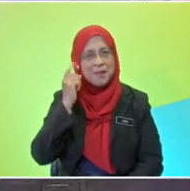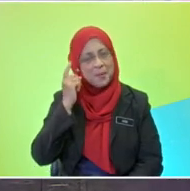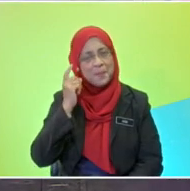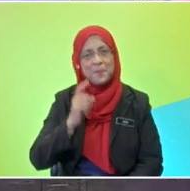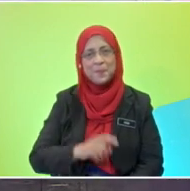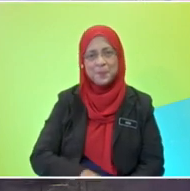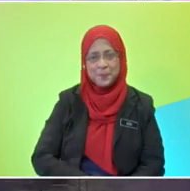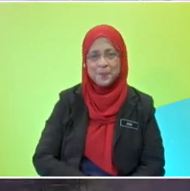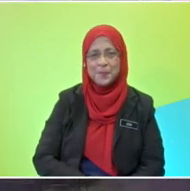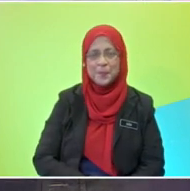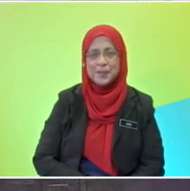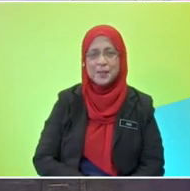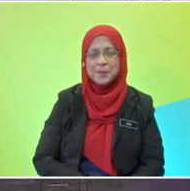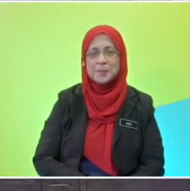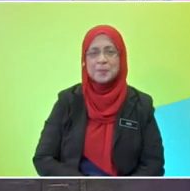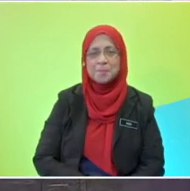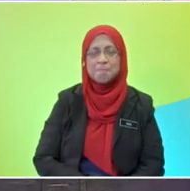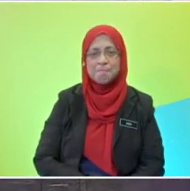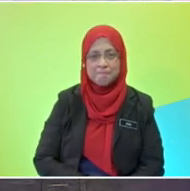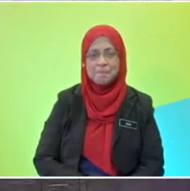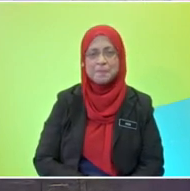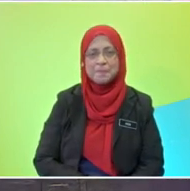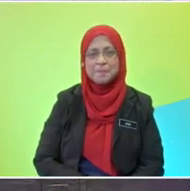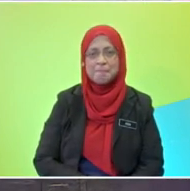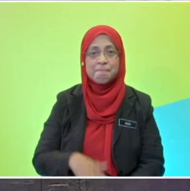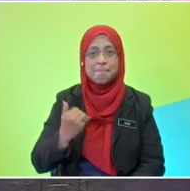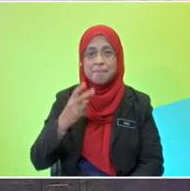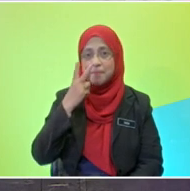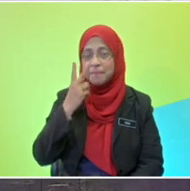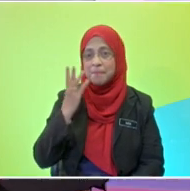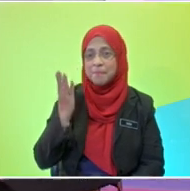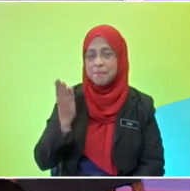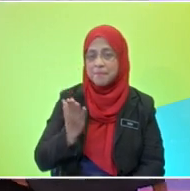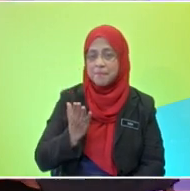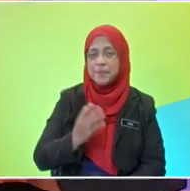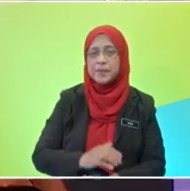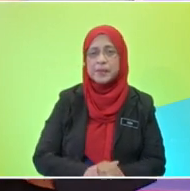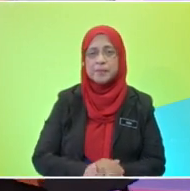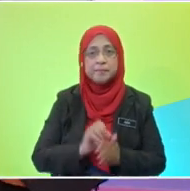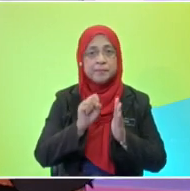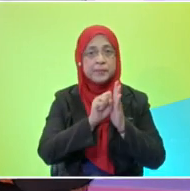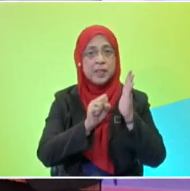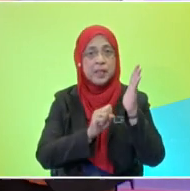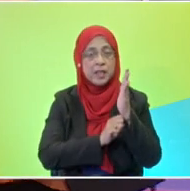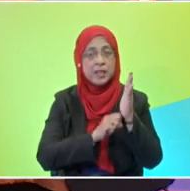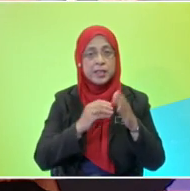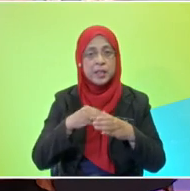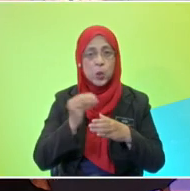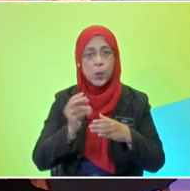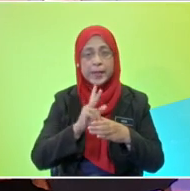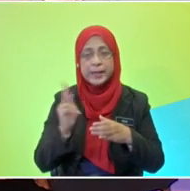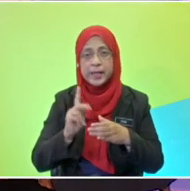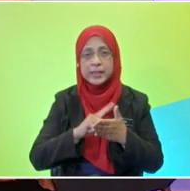kita akan masuk satu persatu kepada zakat ini sebelum itu kita tengok dulu syarat nak keluarkan Zakat harta tadi